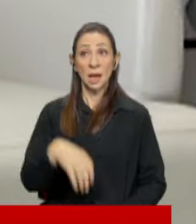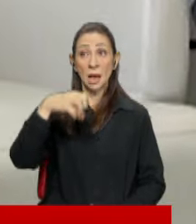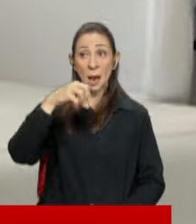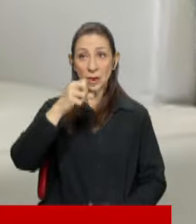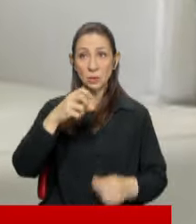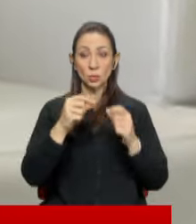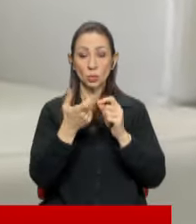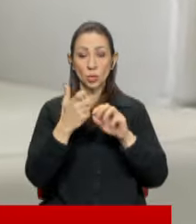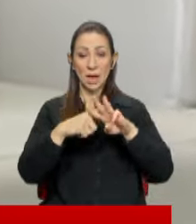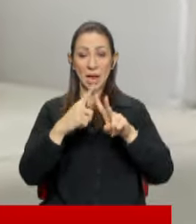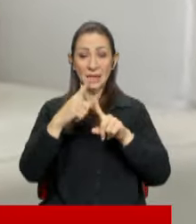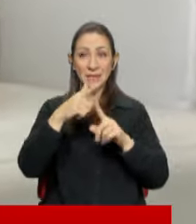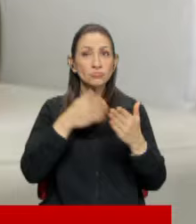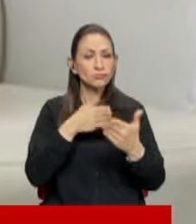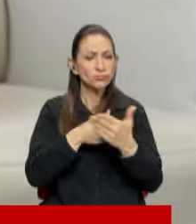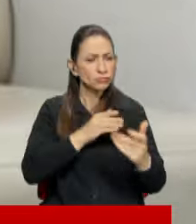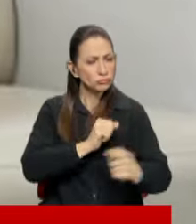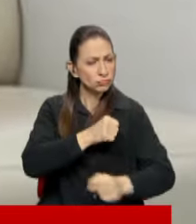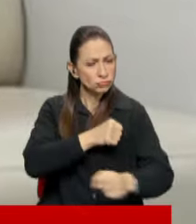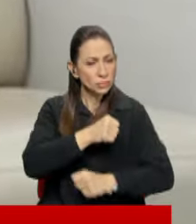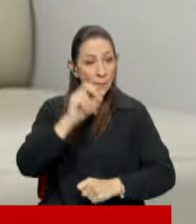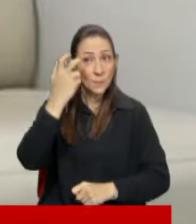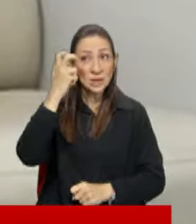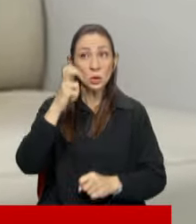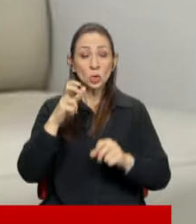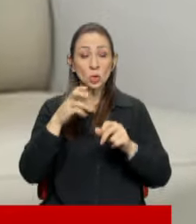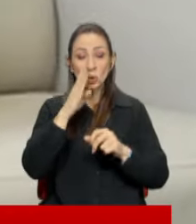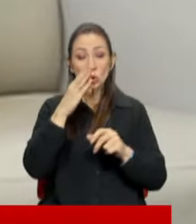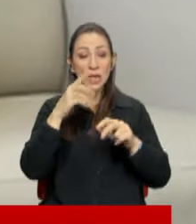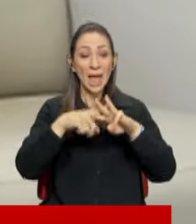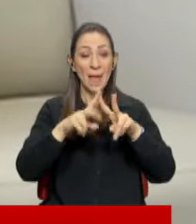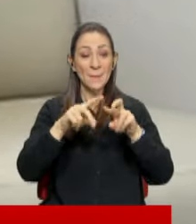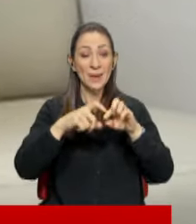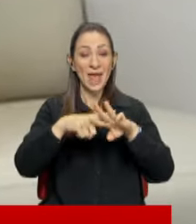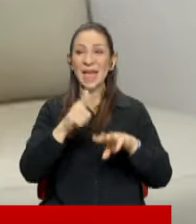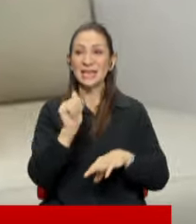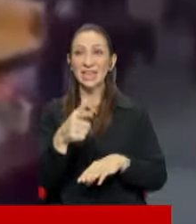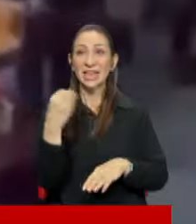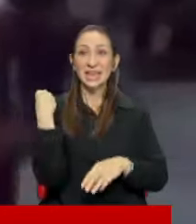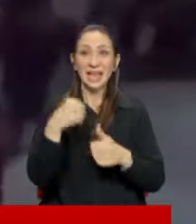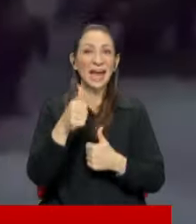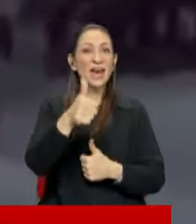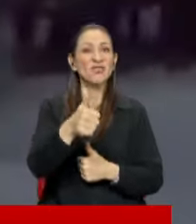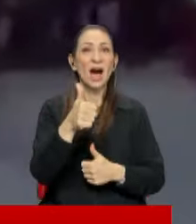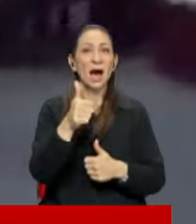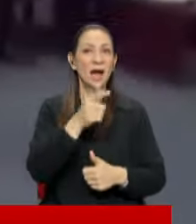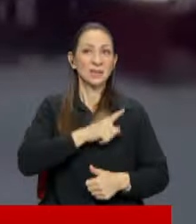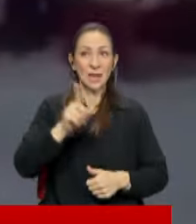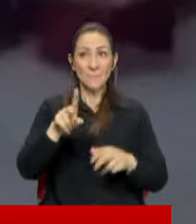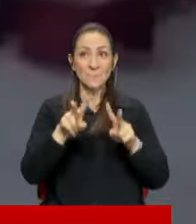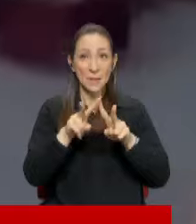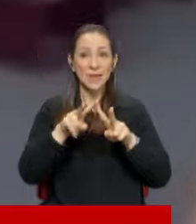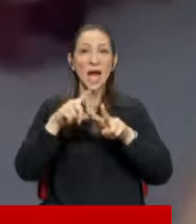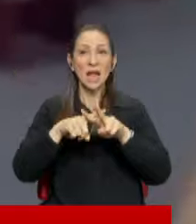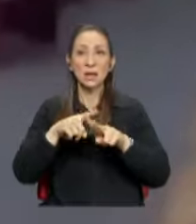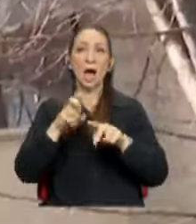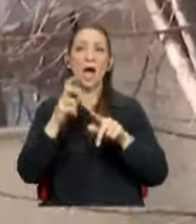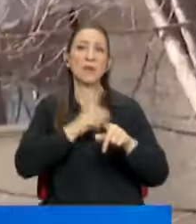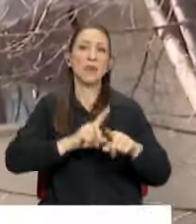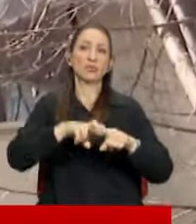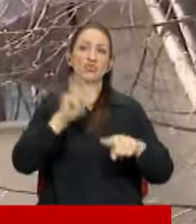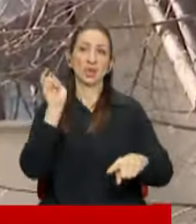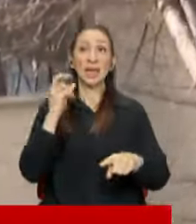Partili Bülent Arınç'ın girişimiyle Manisa'nın Yunus Emre ilçesinin Yeniden Refah Partisi adayı Mehmet Ali Avcul adaylıktan